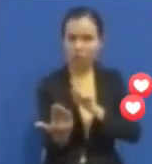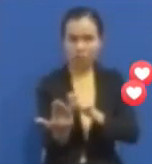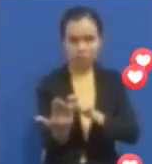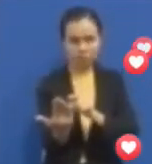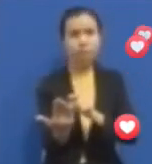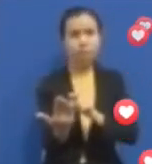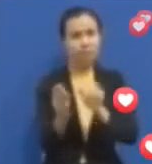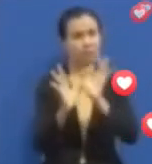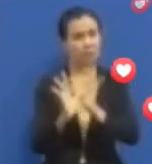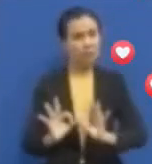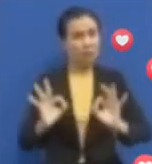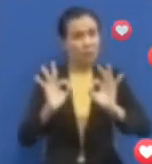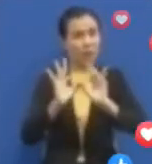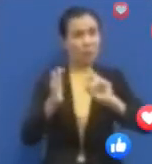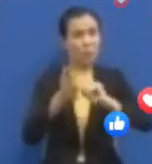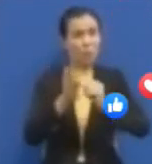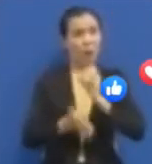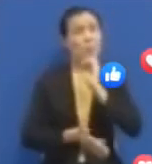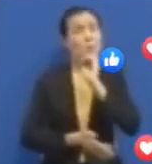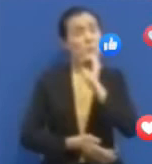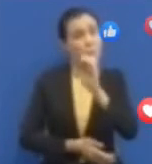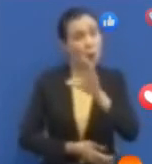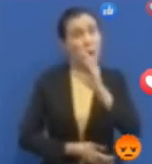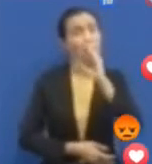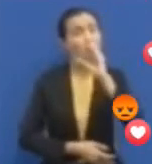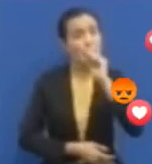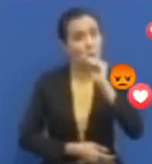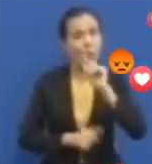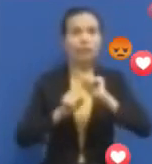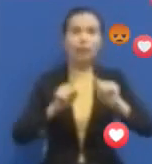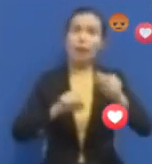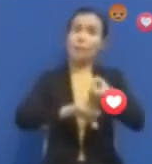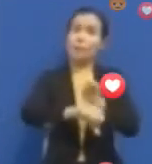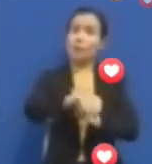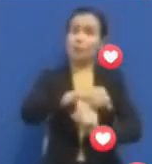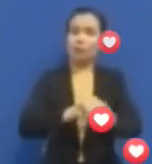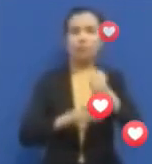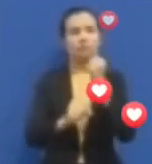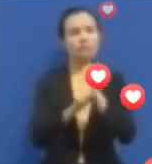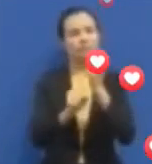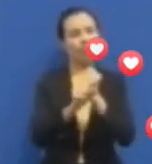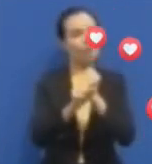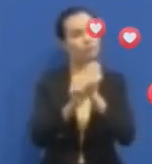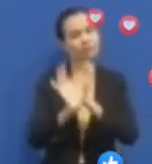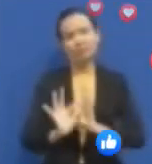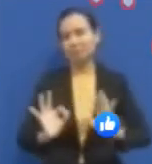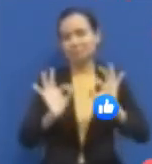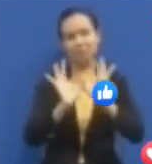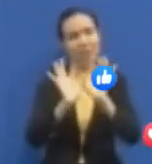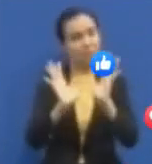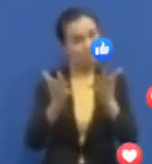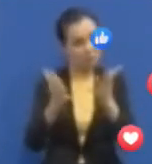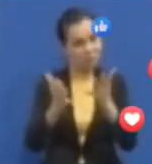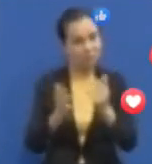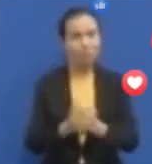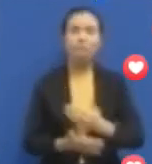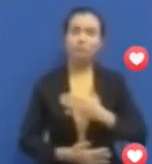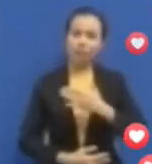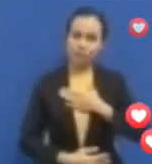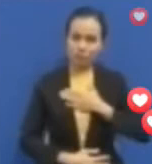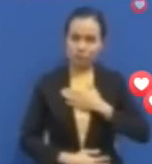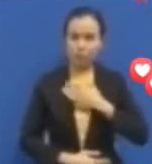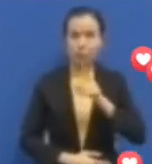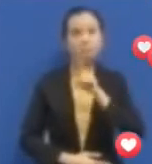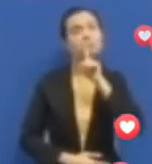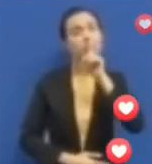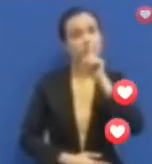เป็นแต่เพียงภาพที่บอกแต่การปฏิบัตินั้นดูจะไม่เป็นความจริงเท่าไหร่จึงทำให้ผมมีคำถามเ